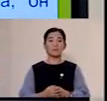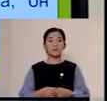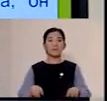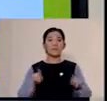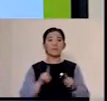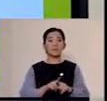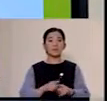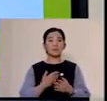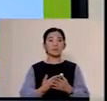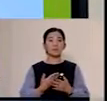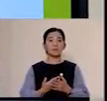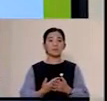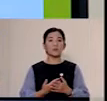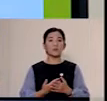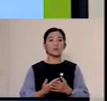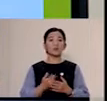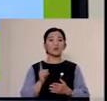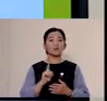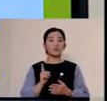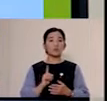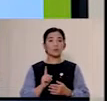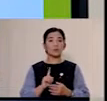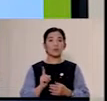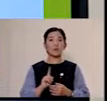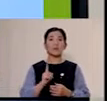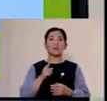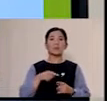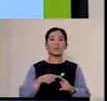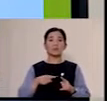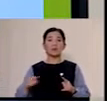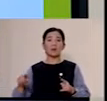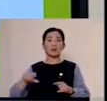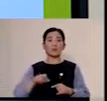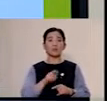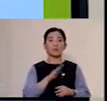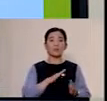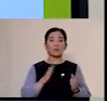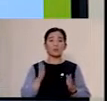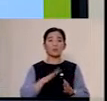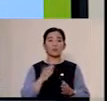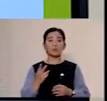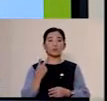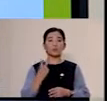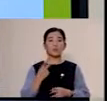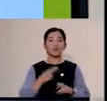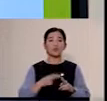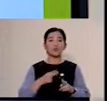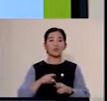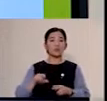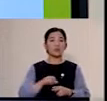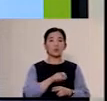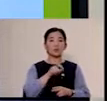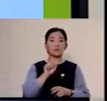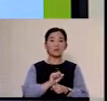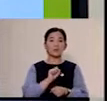Также приведем пример. Представим себе, что длина пути между двумя железнодорожными станциями равна